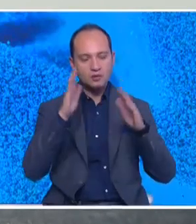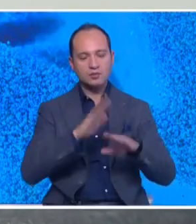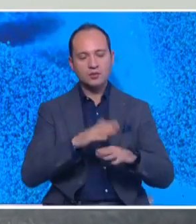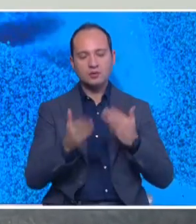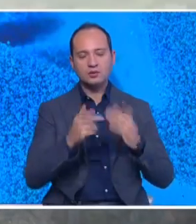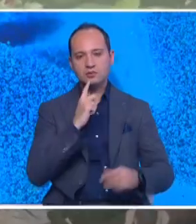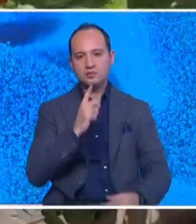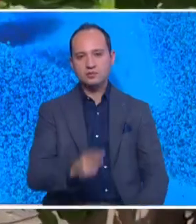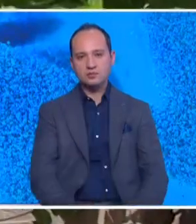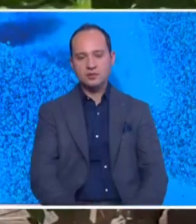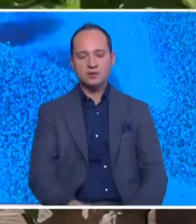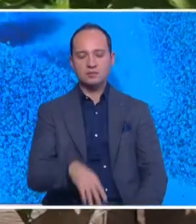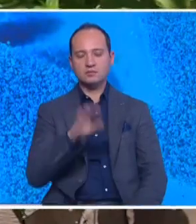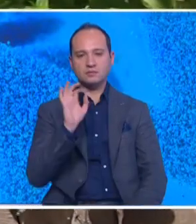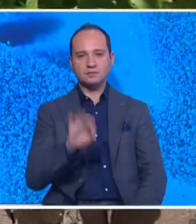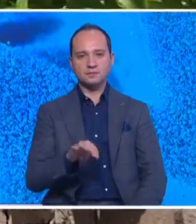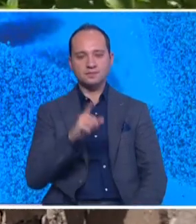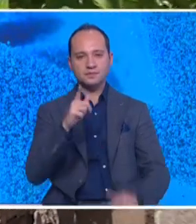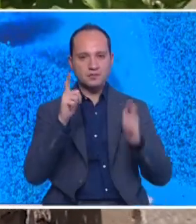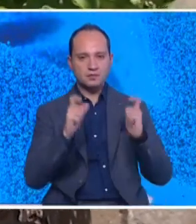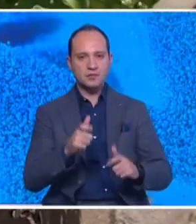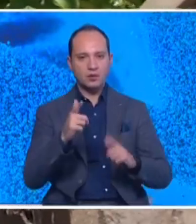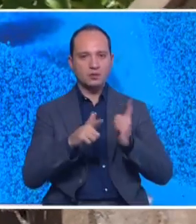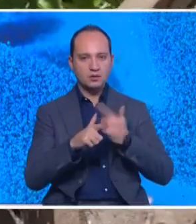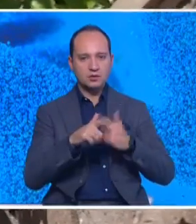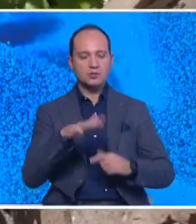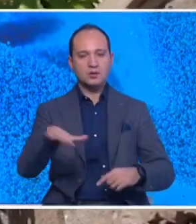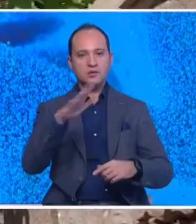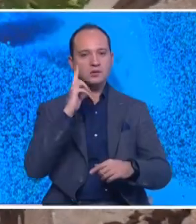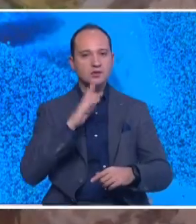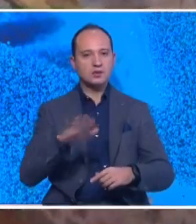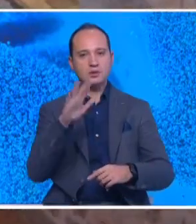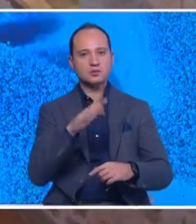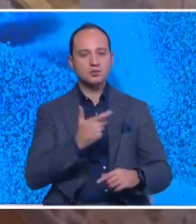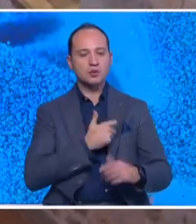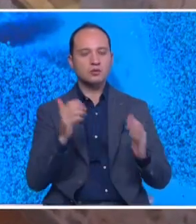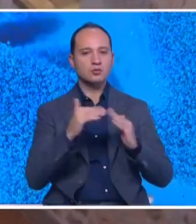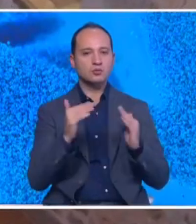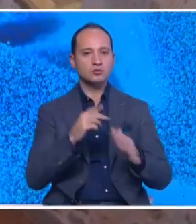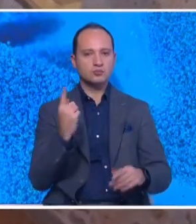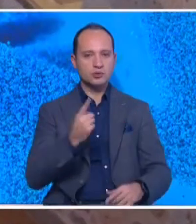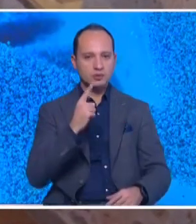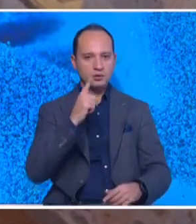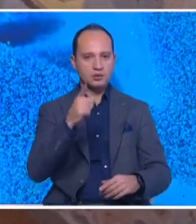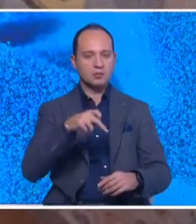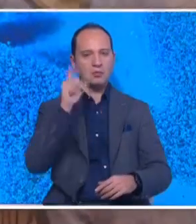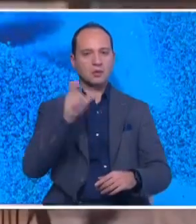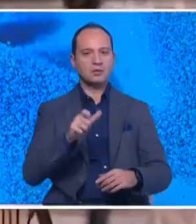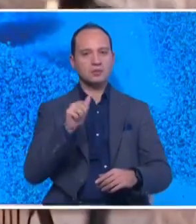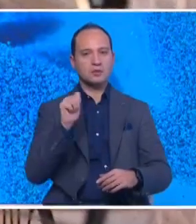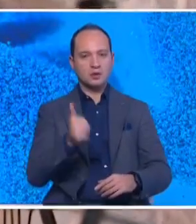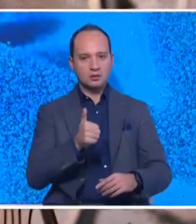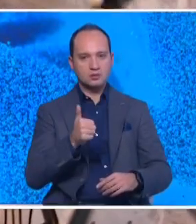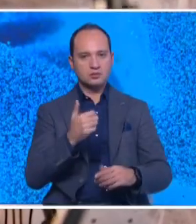değerlendirdiklerini belirtti şu an hırslarımız tamamıyla Vizyon standartlarına uygun bir şekil düdük personel kalitesi